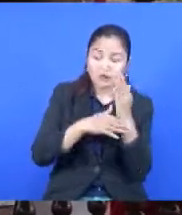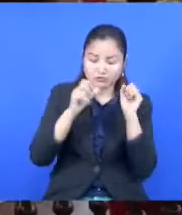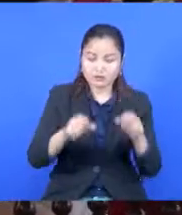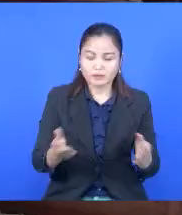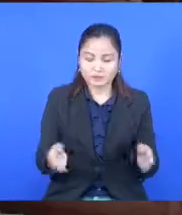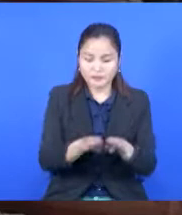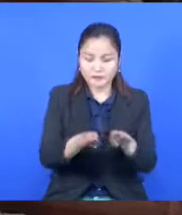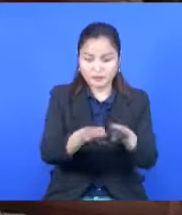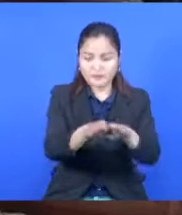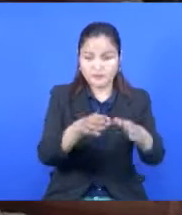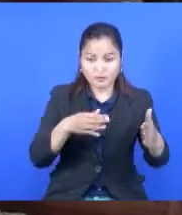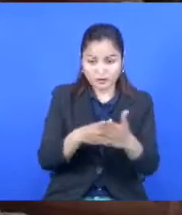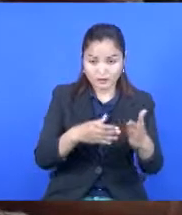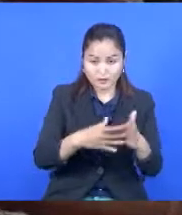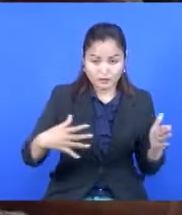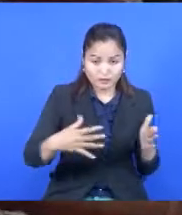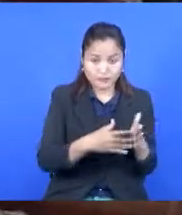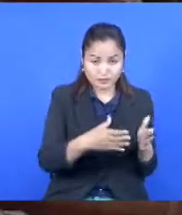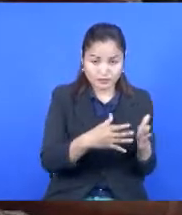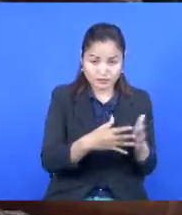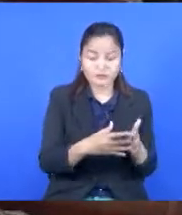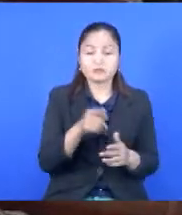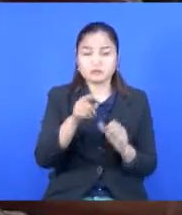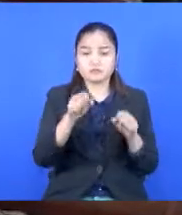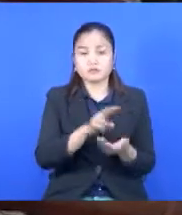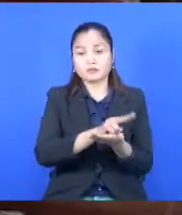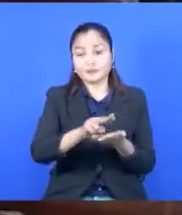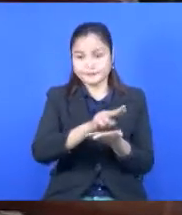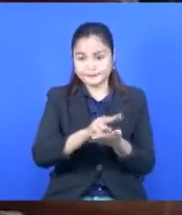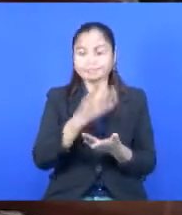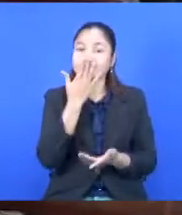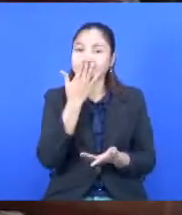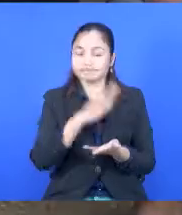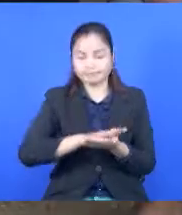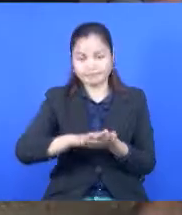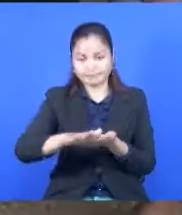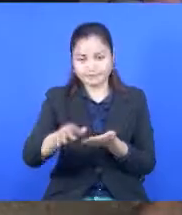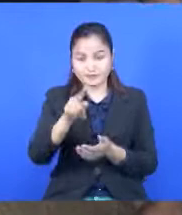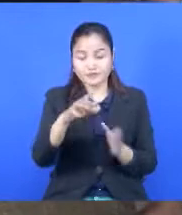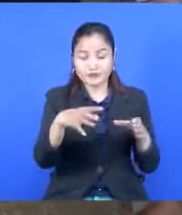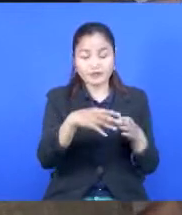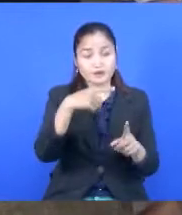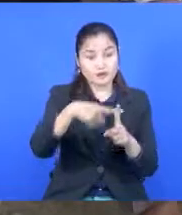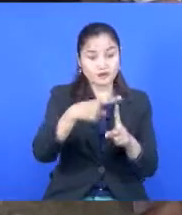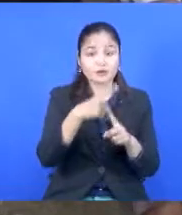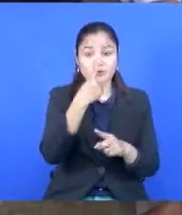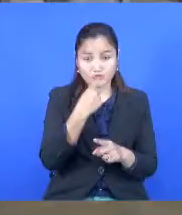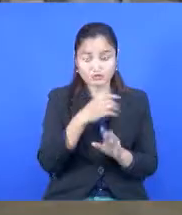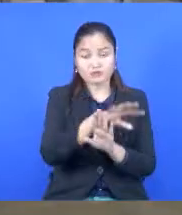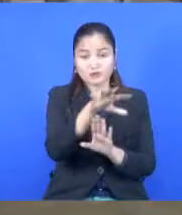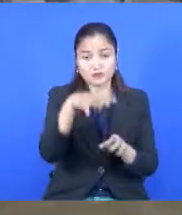ដែលមានតម្រូវការជាអាទិភាពពីអនាម័យនិងទឹកស្អាតសាខាកាកបាទក្រហមកម្ពុជាខេត្តកំពង់ចាមបានផ្តល់ជូន